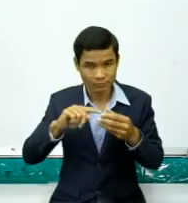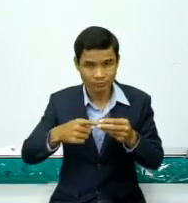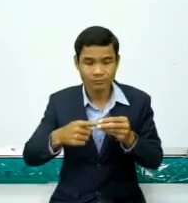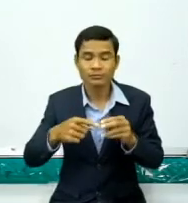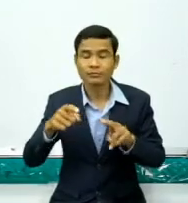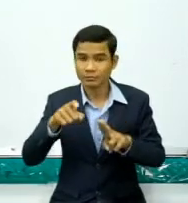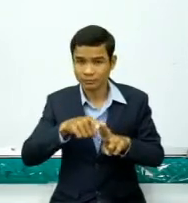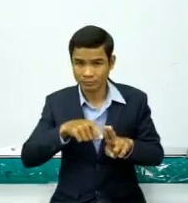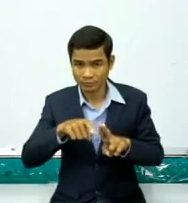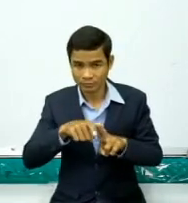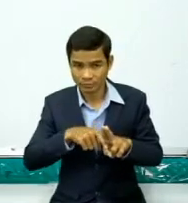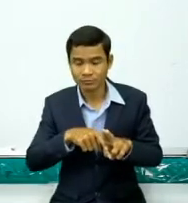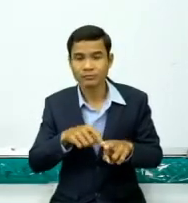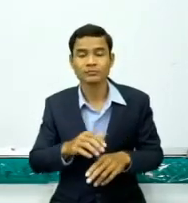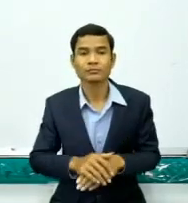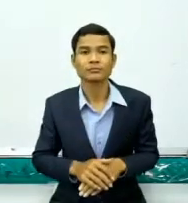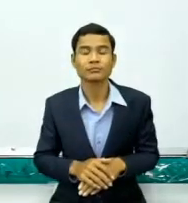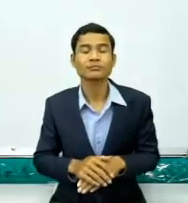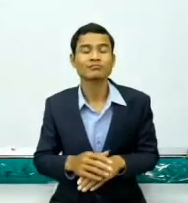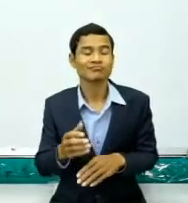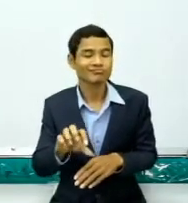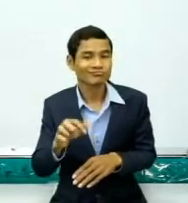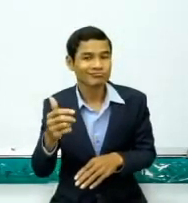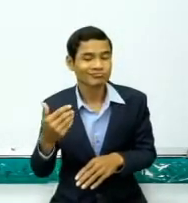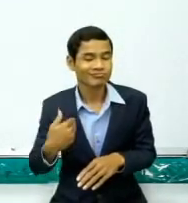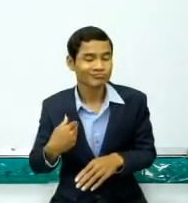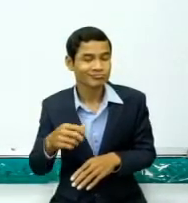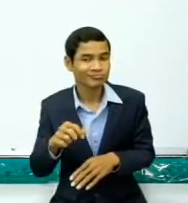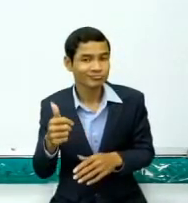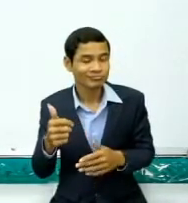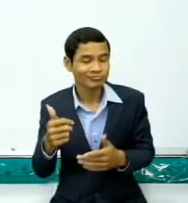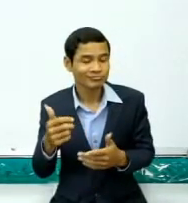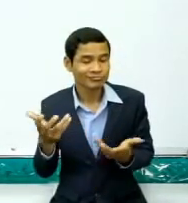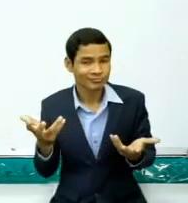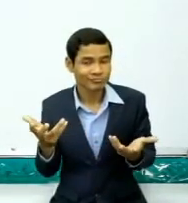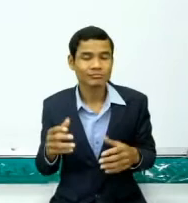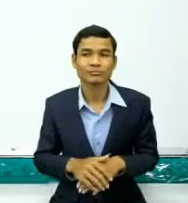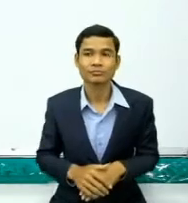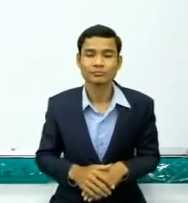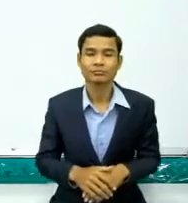bần tốt. Chà, nâng ở với con.